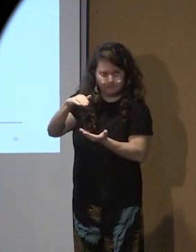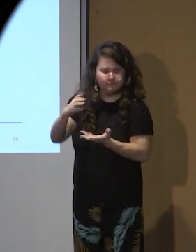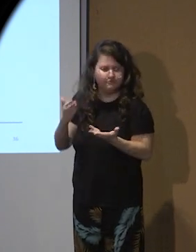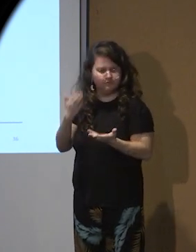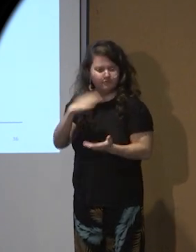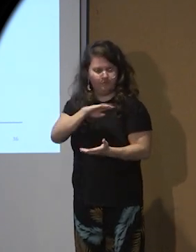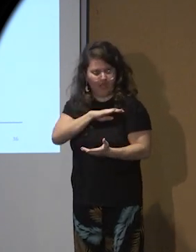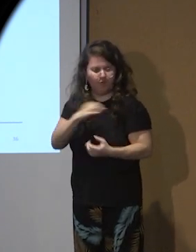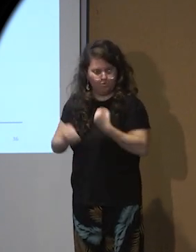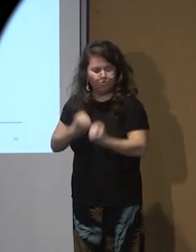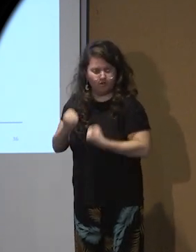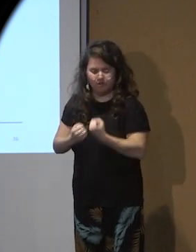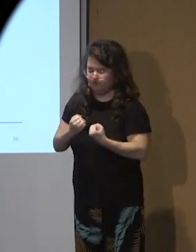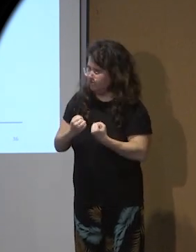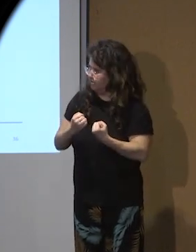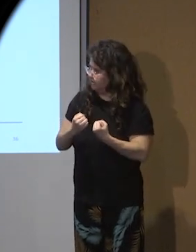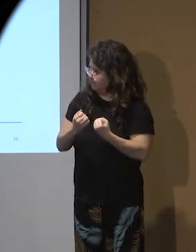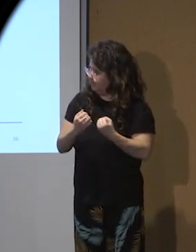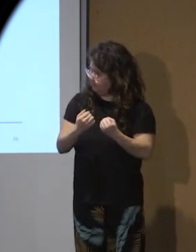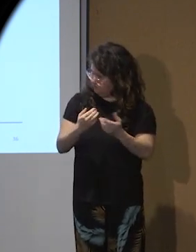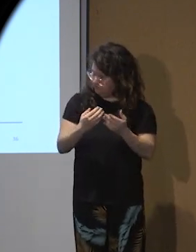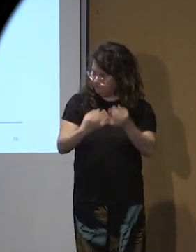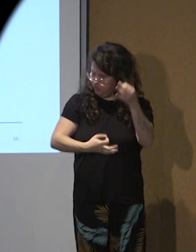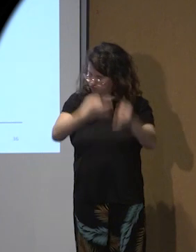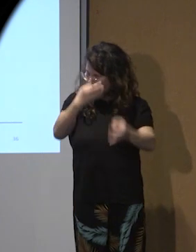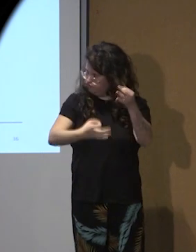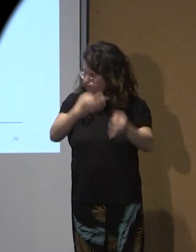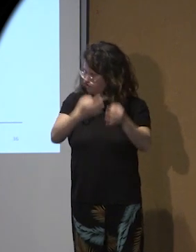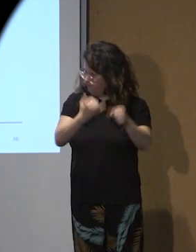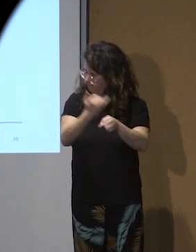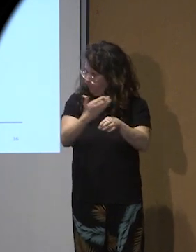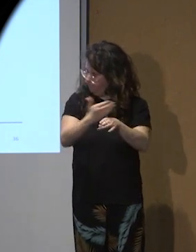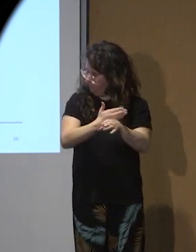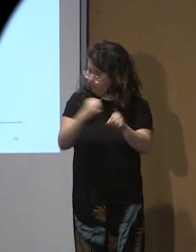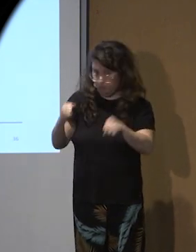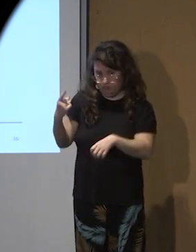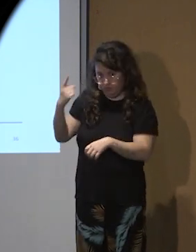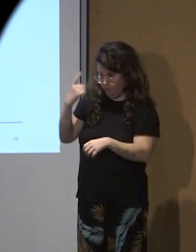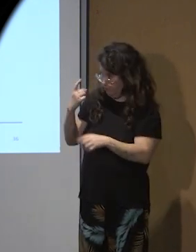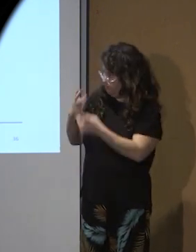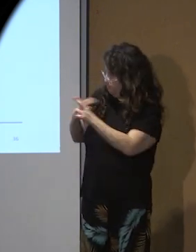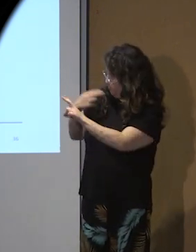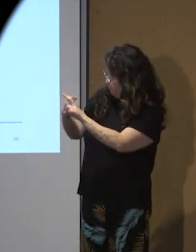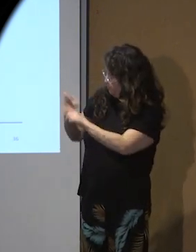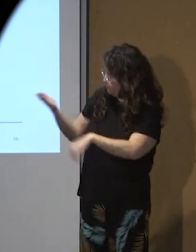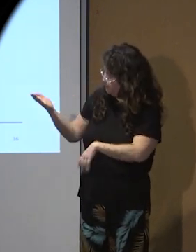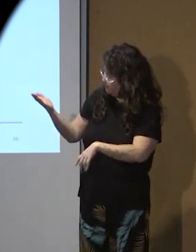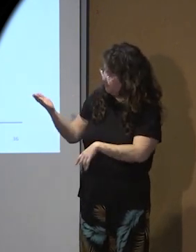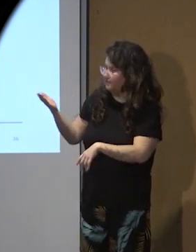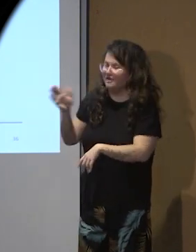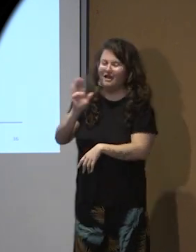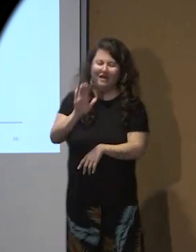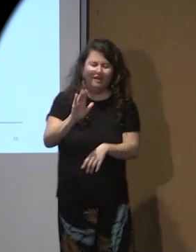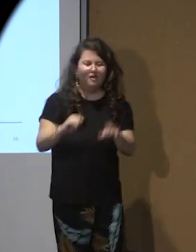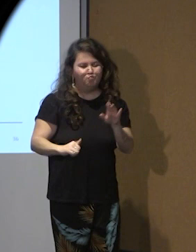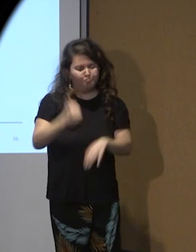peut répondre à ce préjugé-là? Et juste une petite réponse, je te laisse Vas-y, parler, Marie. très bien. Volontiers. Je pense que dans un premier temps, il faut